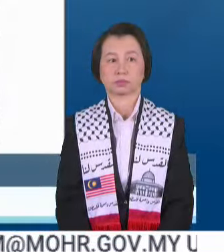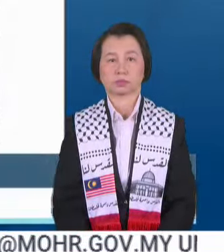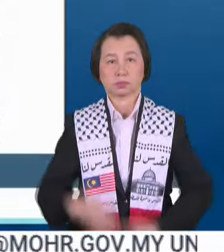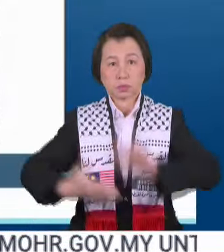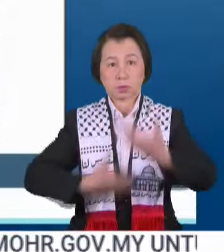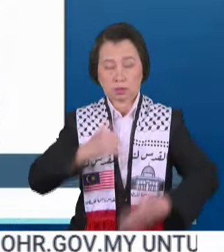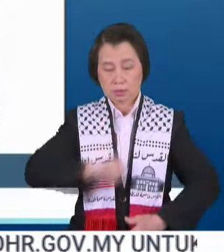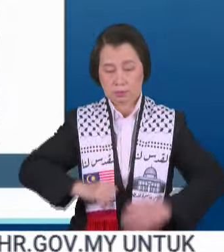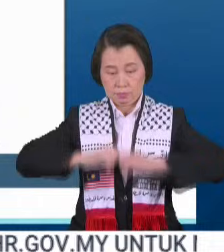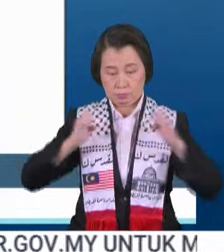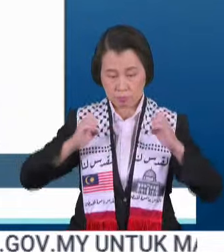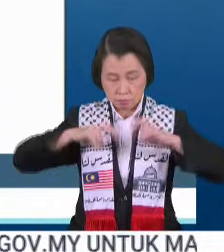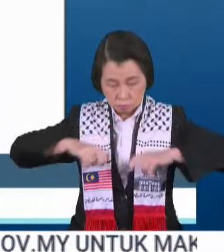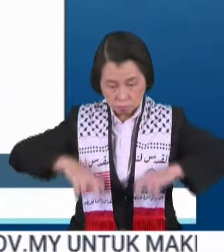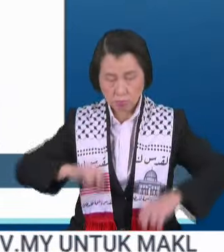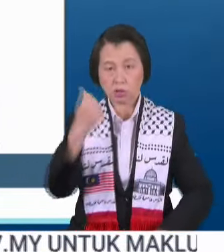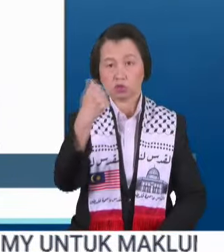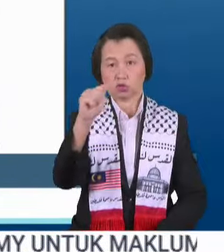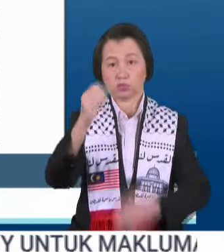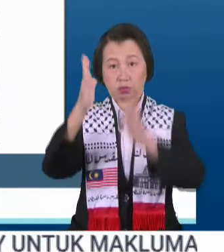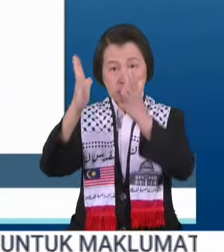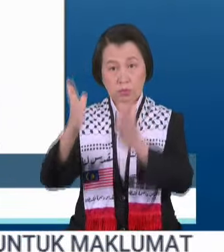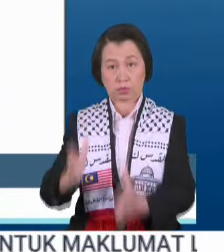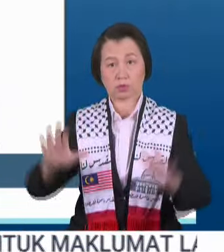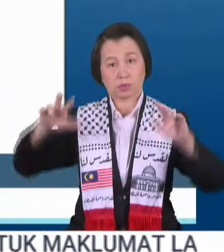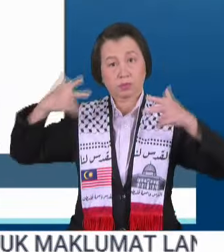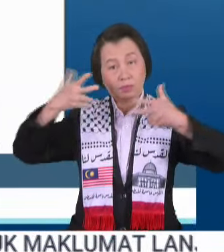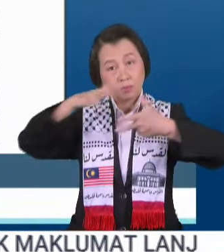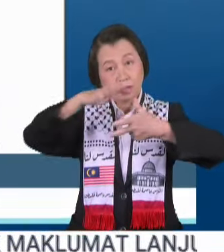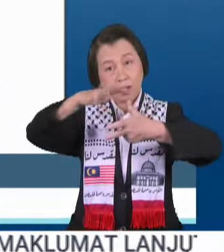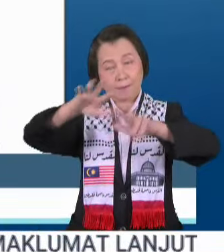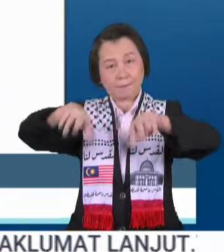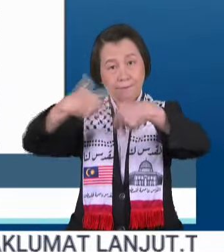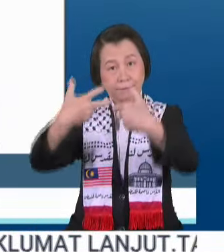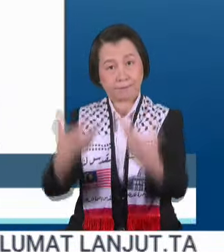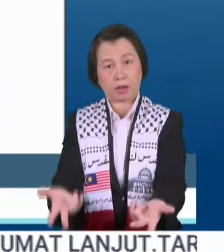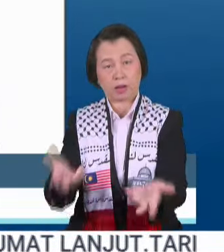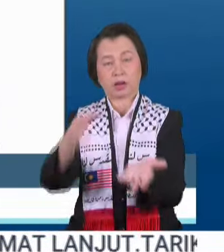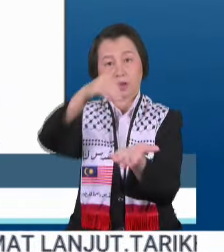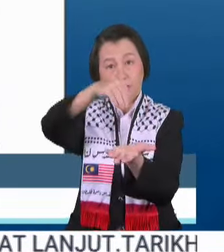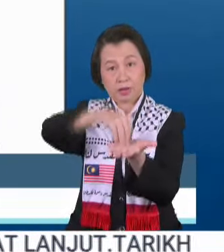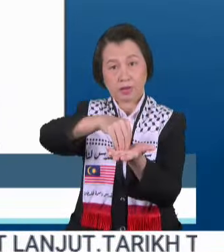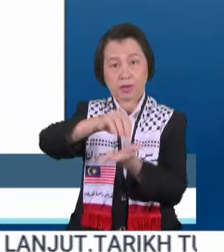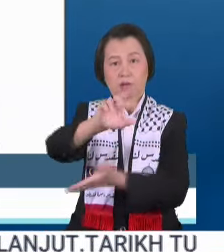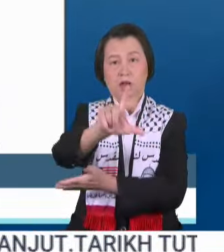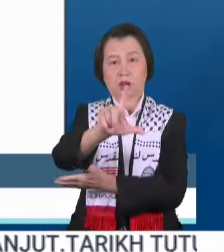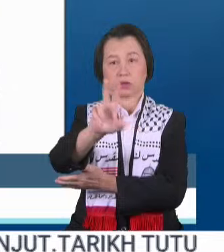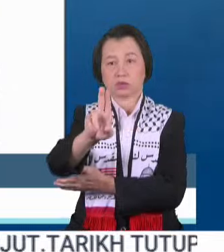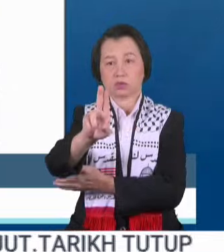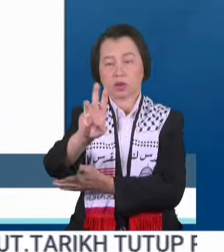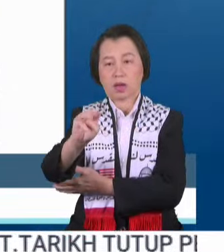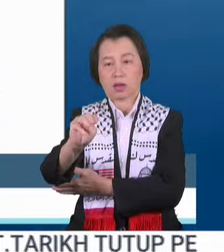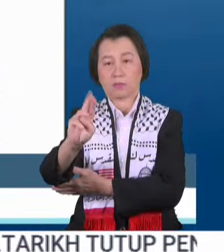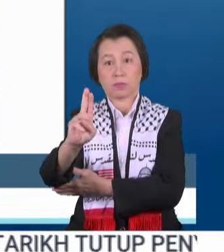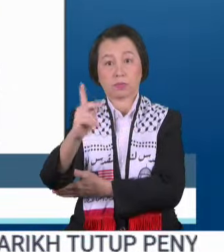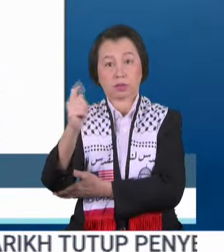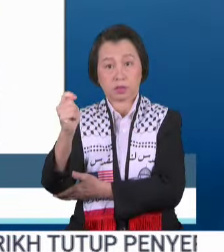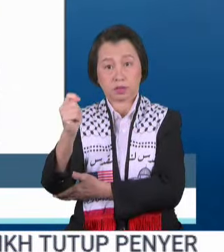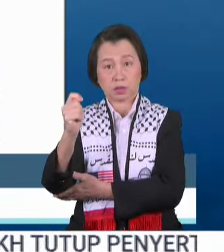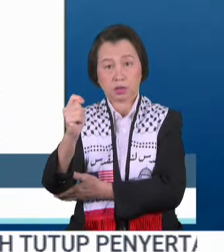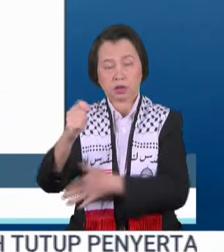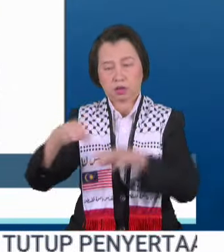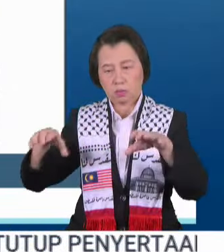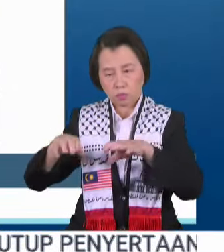Proses bedah siasat ke atas 10 mangsa tragedi helikopter terhempas di Pangkalan Tentera Laut Diraja Malaysia TLDM Lumut